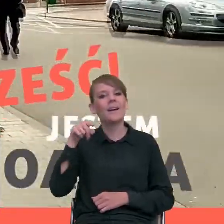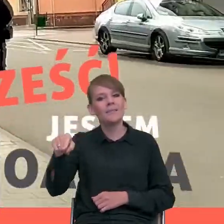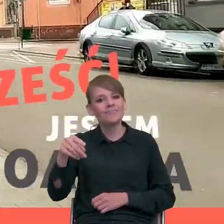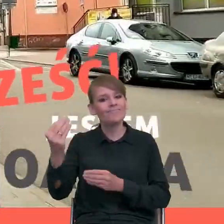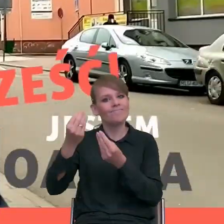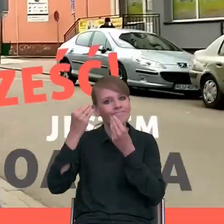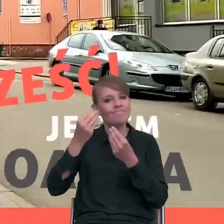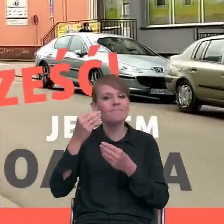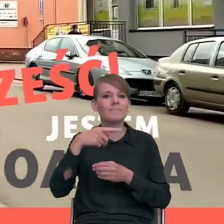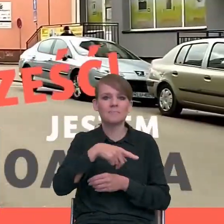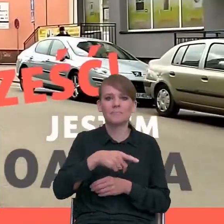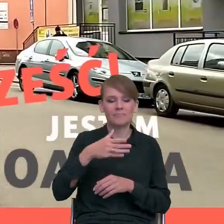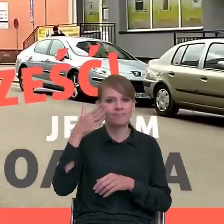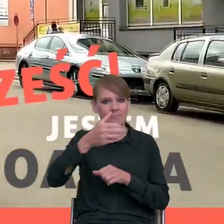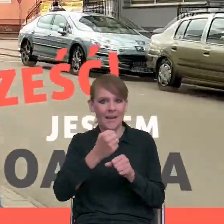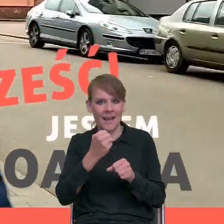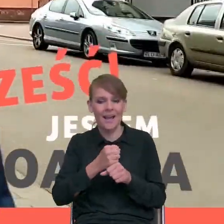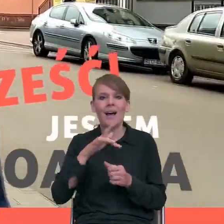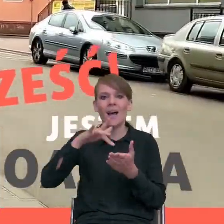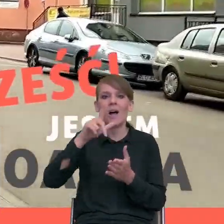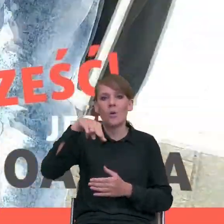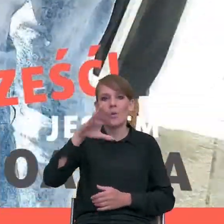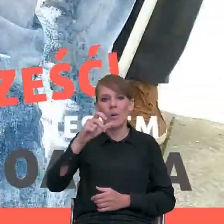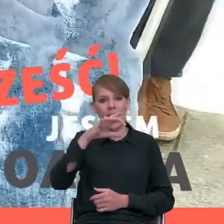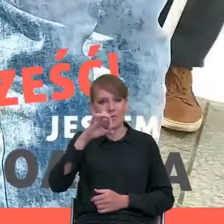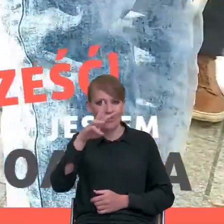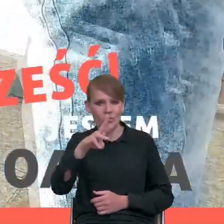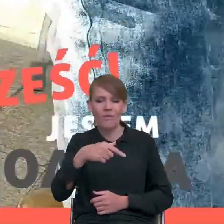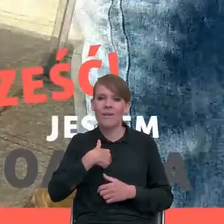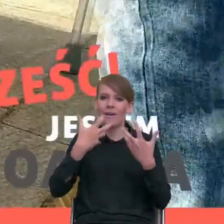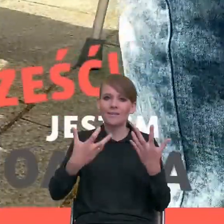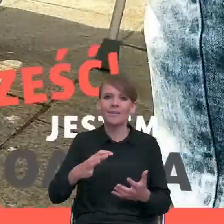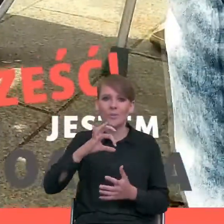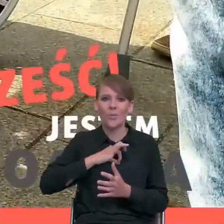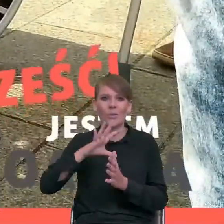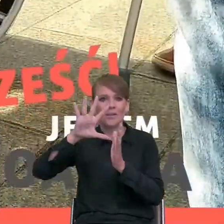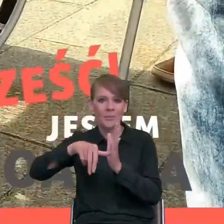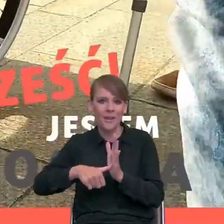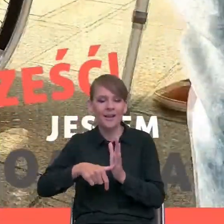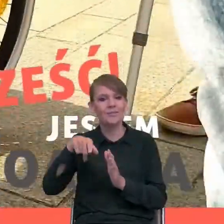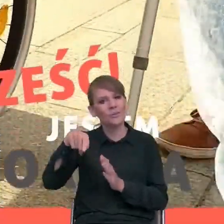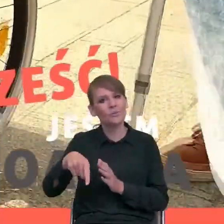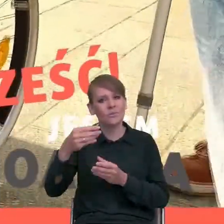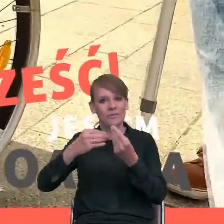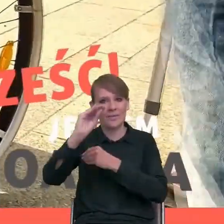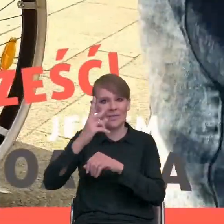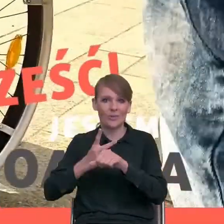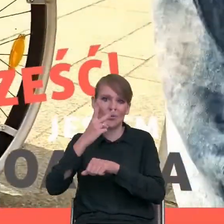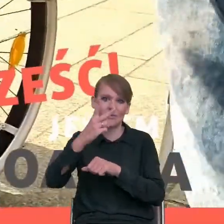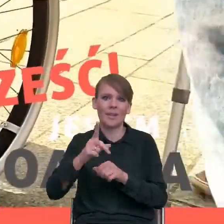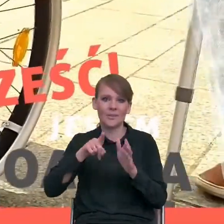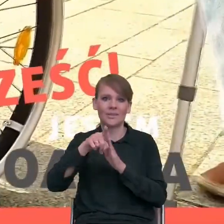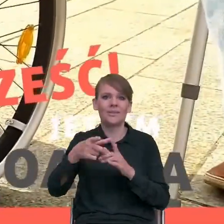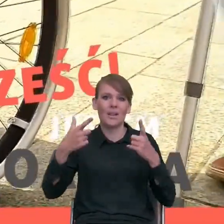przysposabiającej do pracy w Lubaczowie. Chciałabym, aby moja miejscowość była bardziej dostępna dla